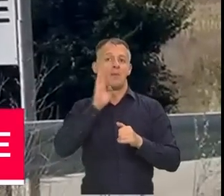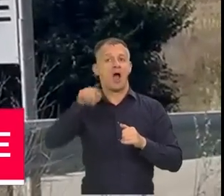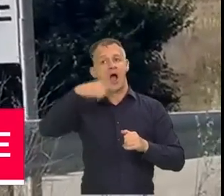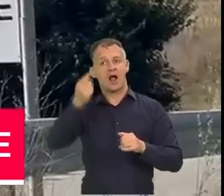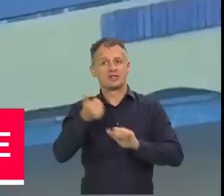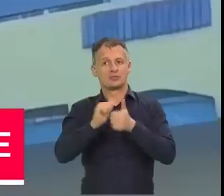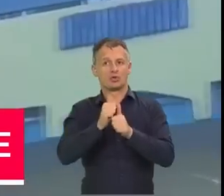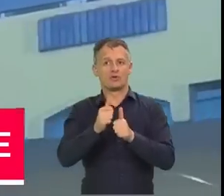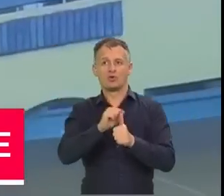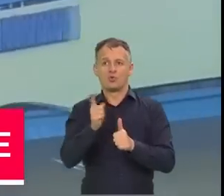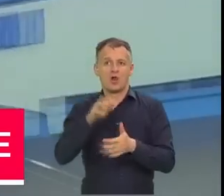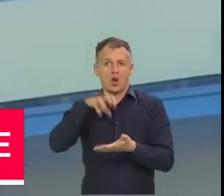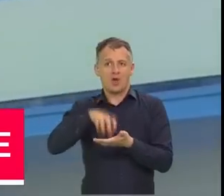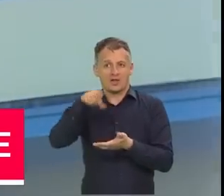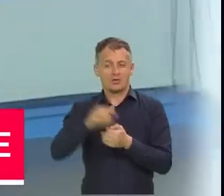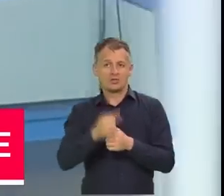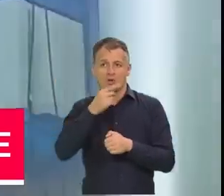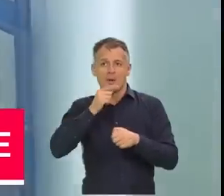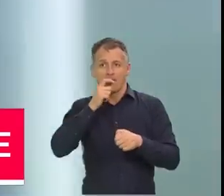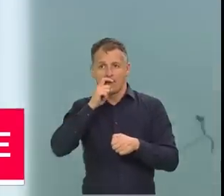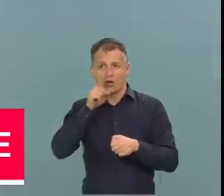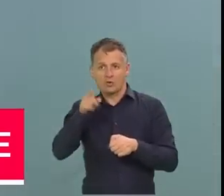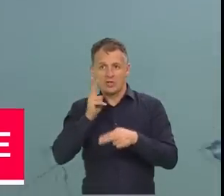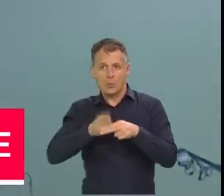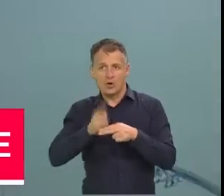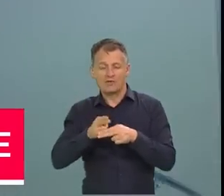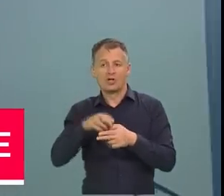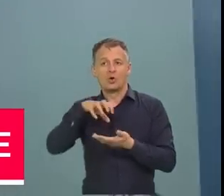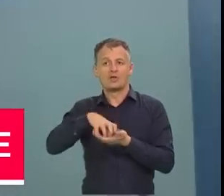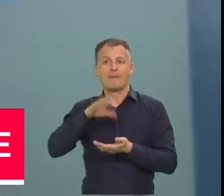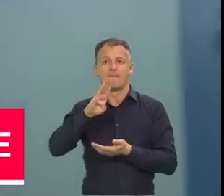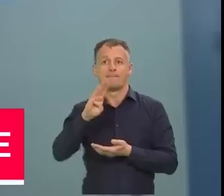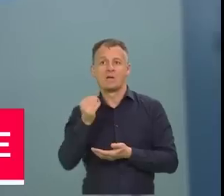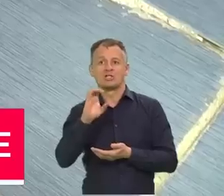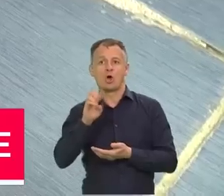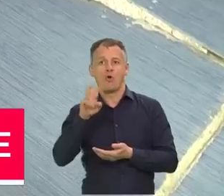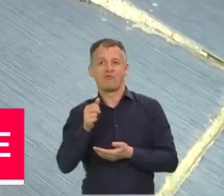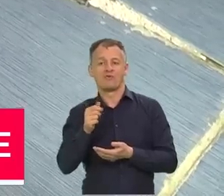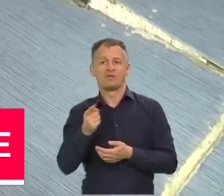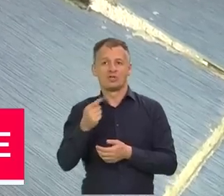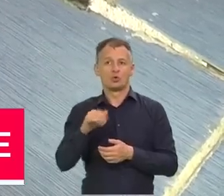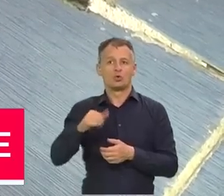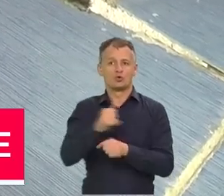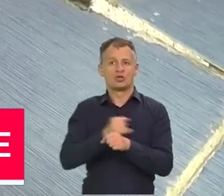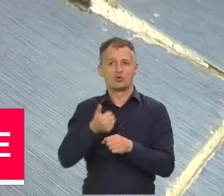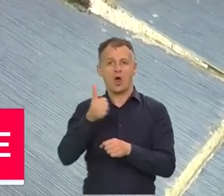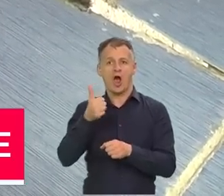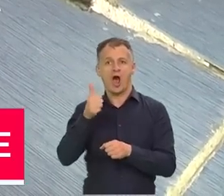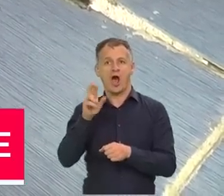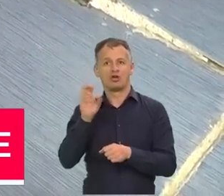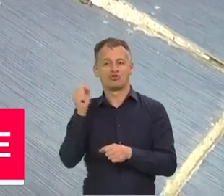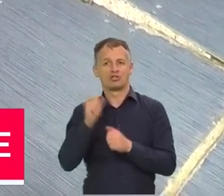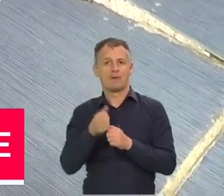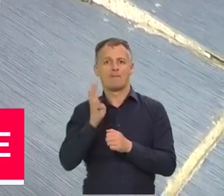cazat în baza de la Orșova spune că băiatul ei s-a îmbolnăvit de râie la baza de la Bascov, din județul Argeș. Acolo s-au întâlnit sportivi de la 14 cluburi din țară care